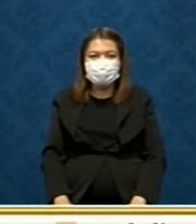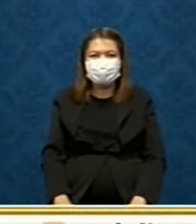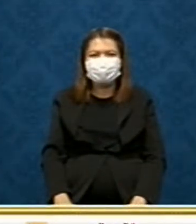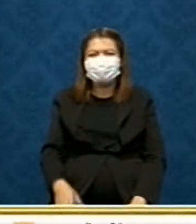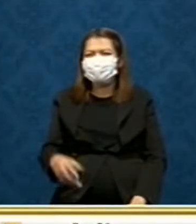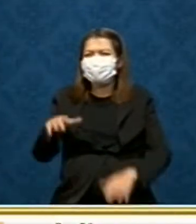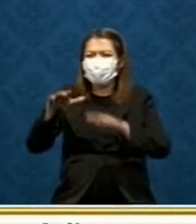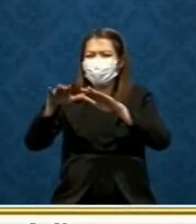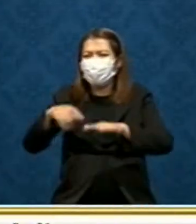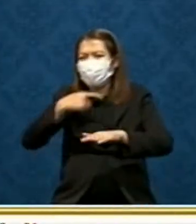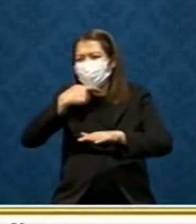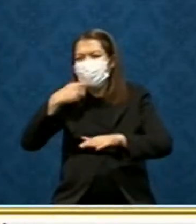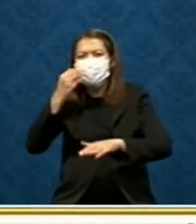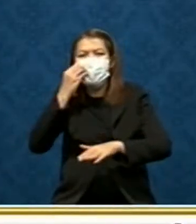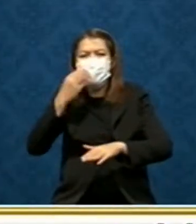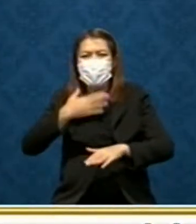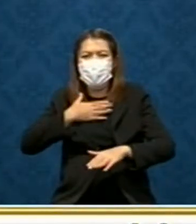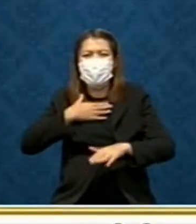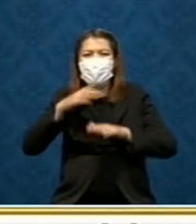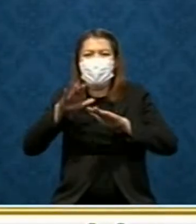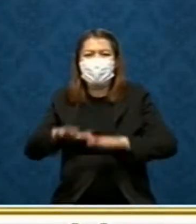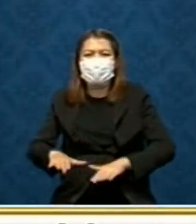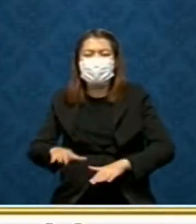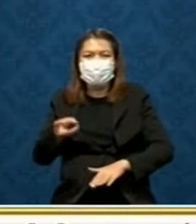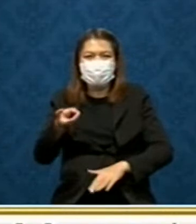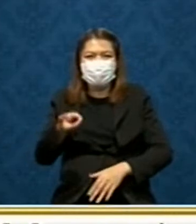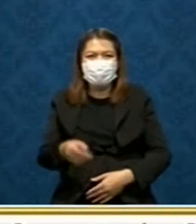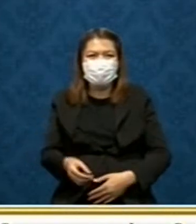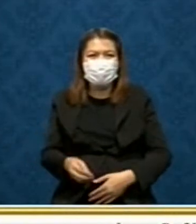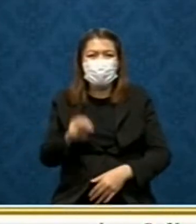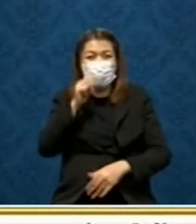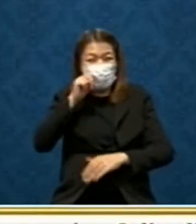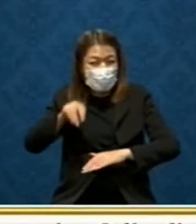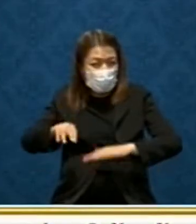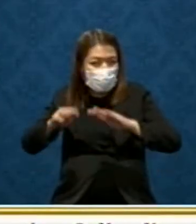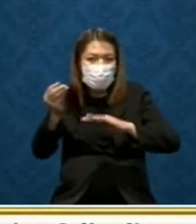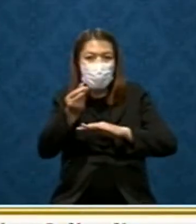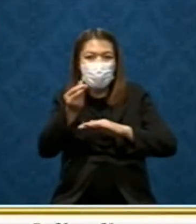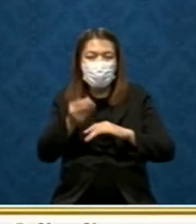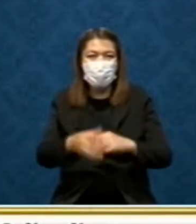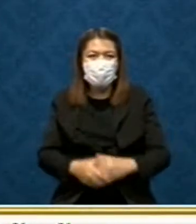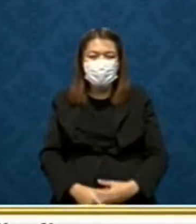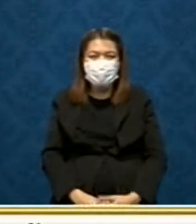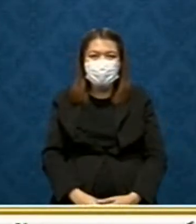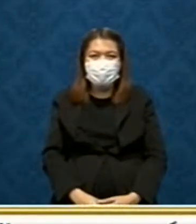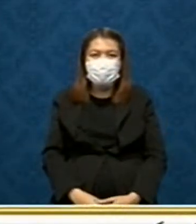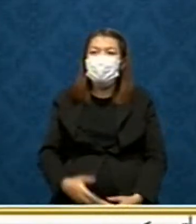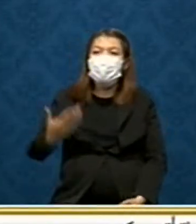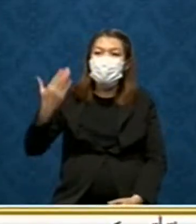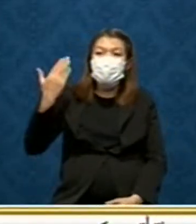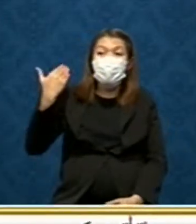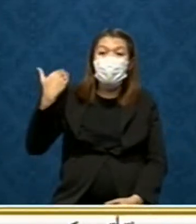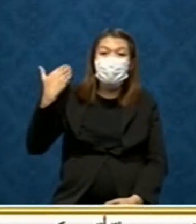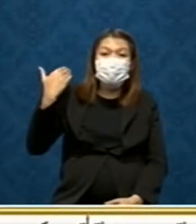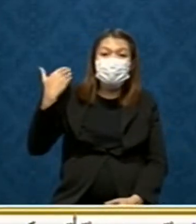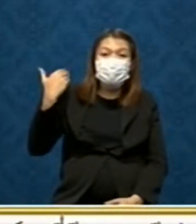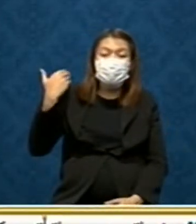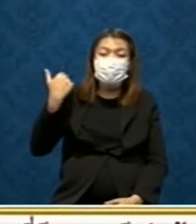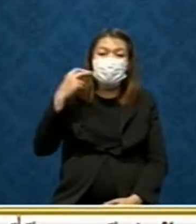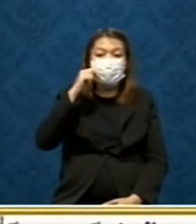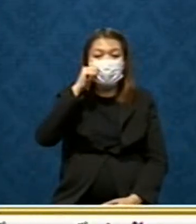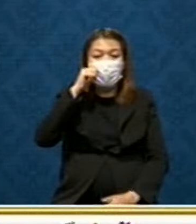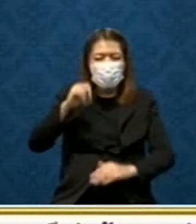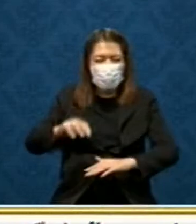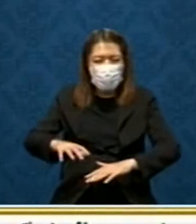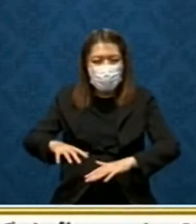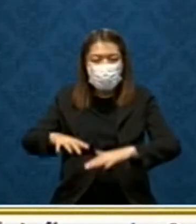แ่งไปที่อีสารบานผม ท่วมเร็วกวเดิมนะเดี๋ยวนี้นะ เมื่อก่อนนี้ น้ำไม